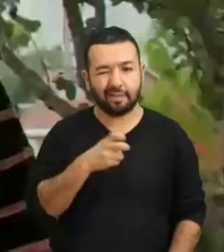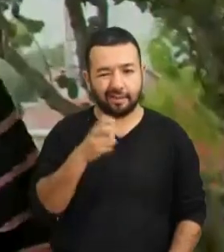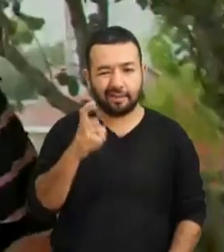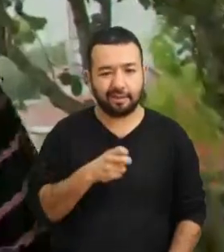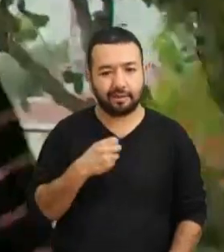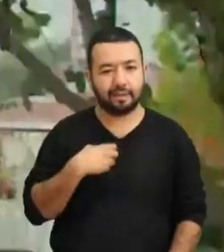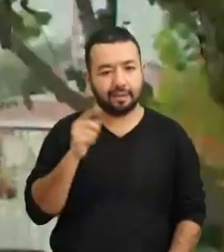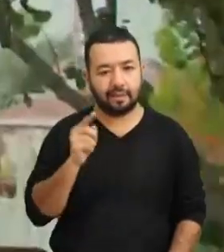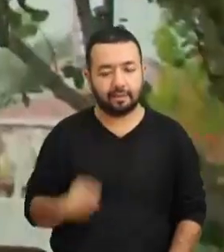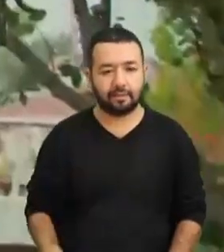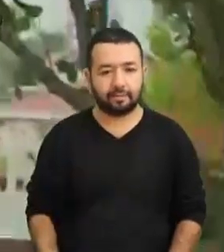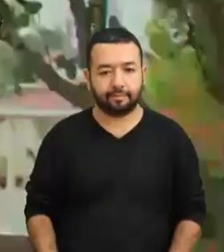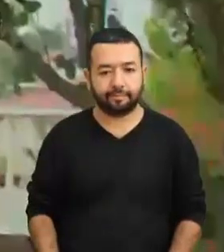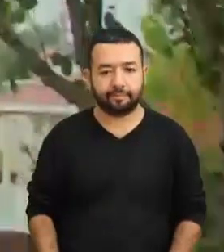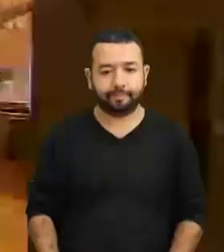sizi.